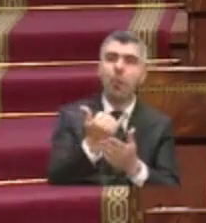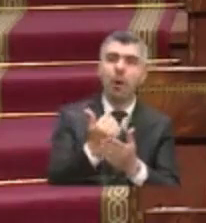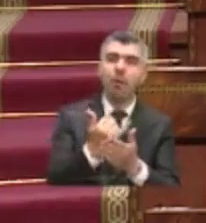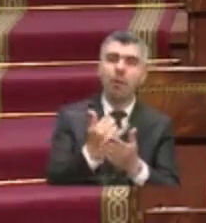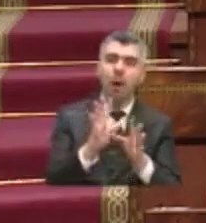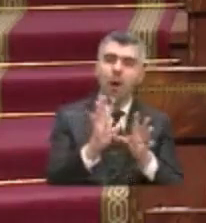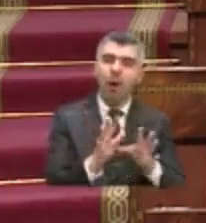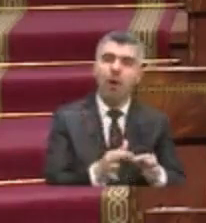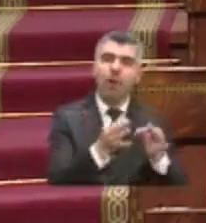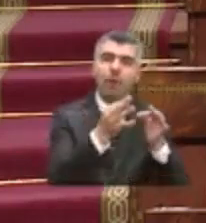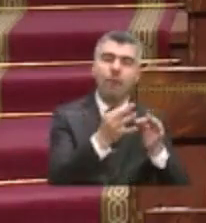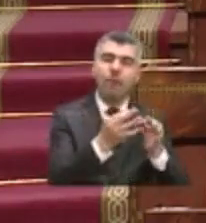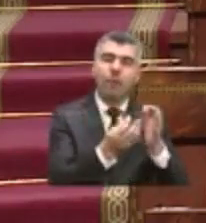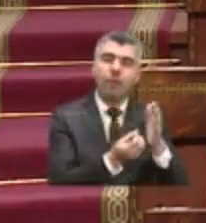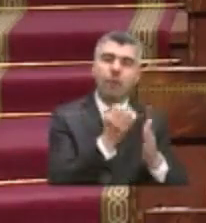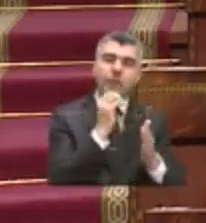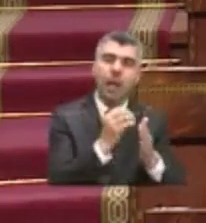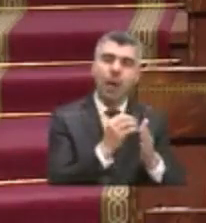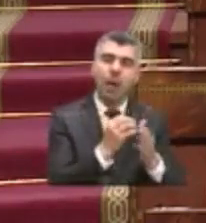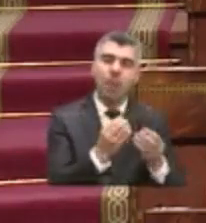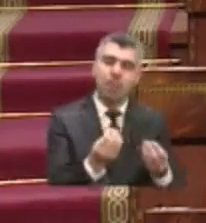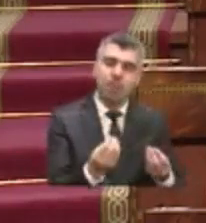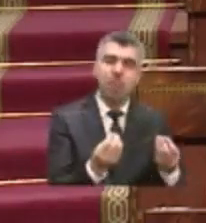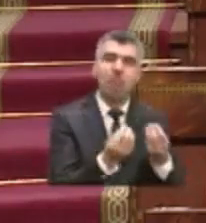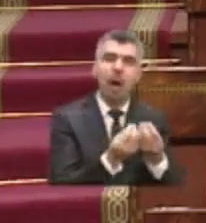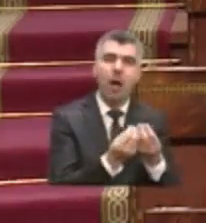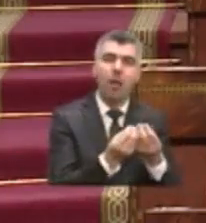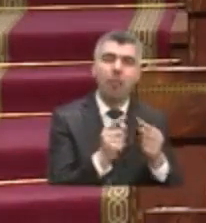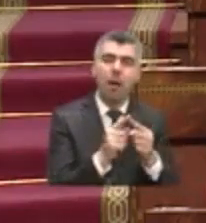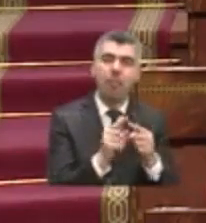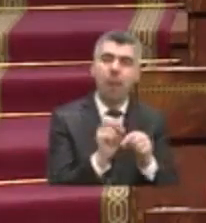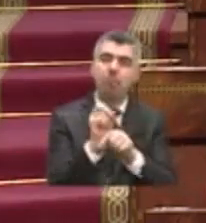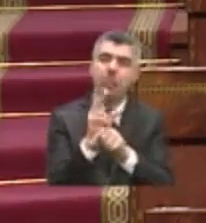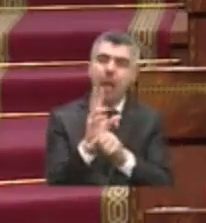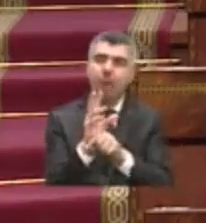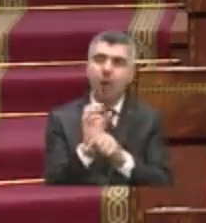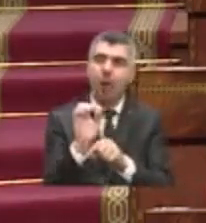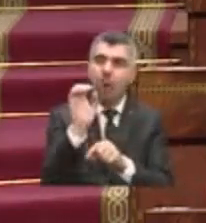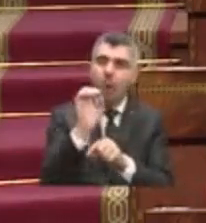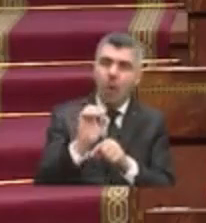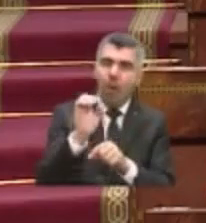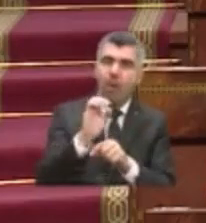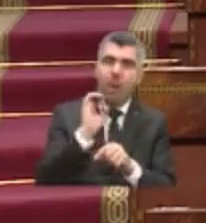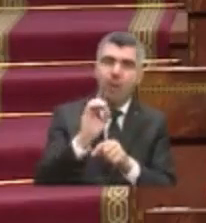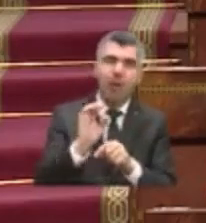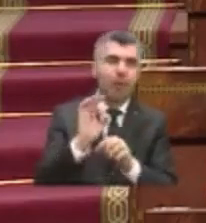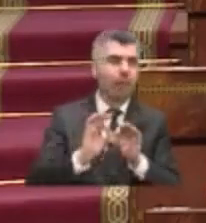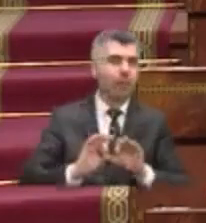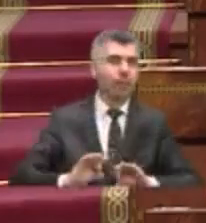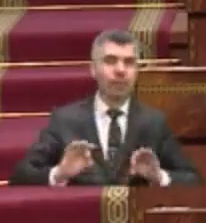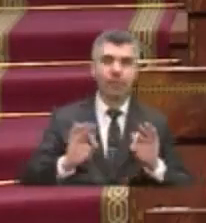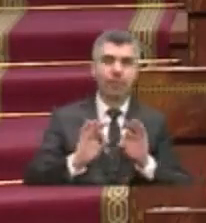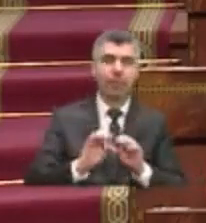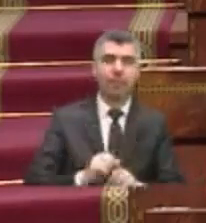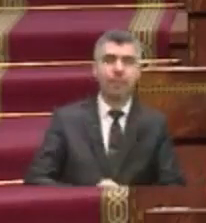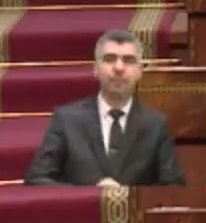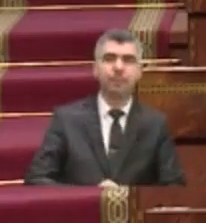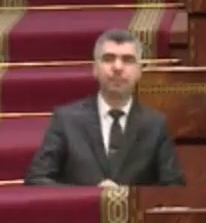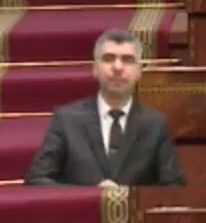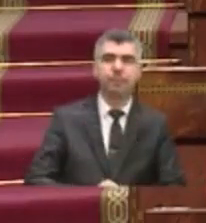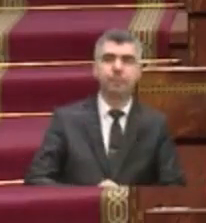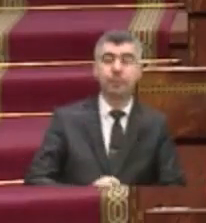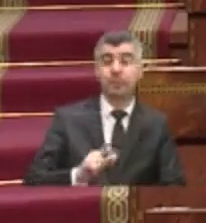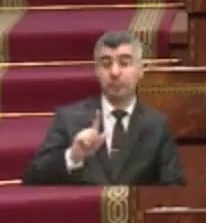واختراعاتها واحتضانها حتى لا تضطر للهجرة خارج الوطن. رغم الأموال